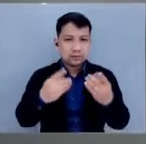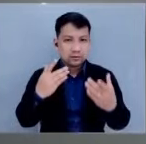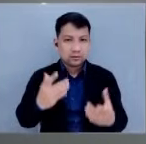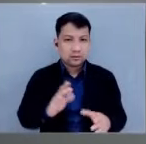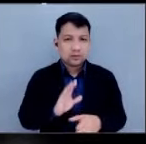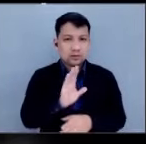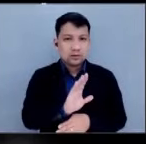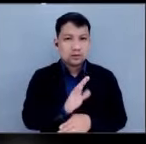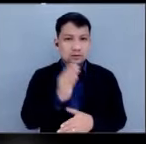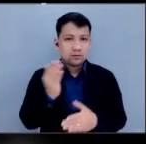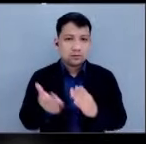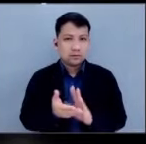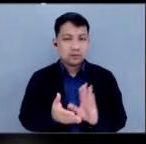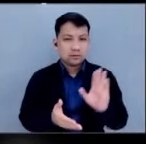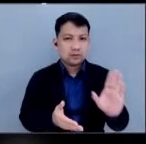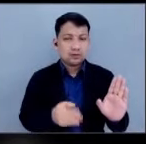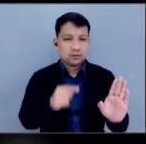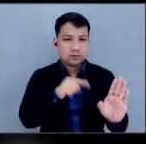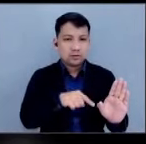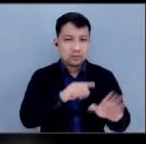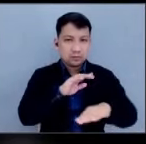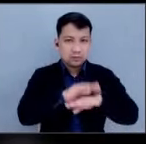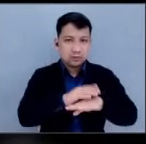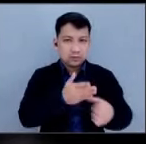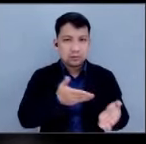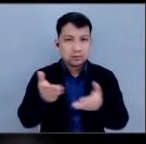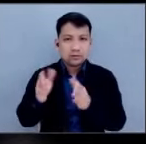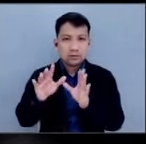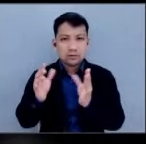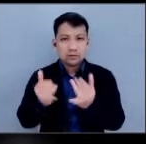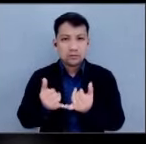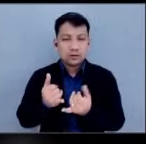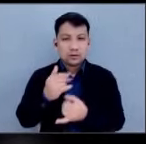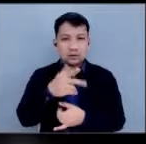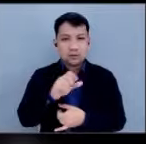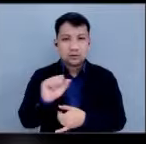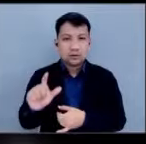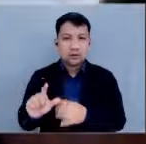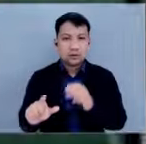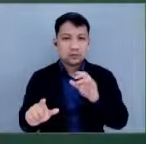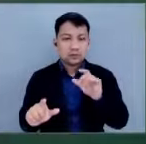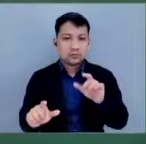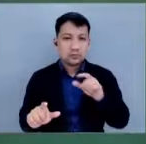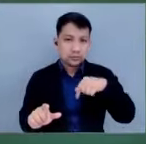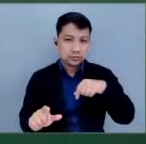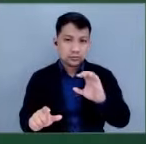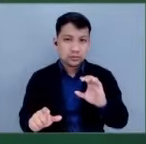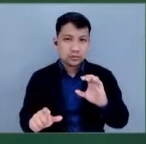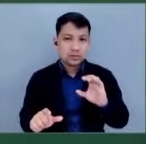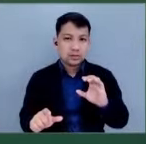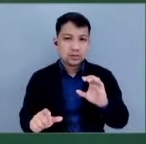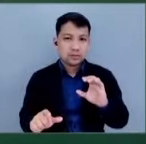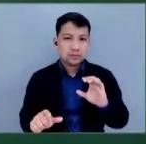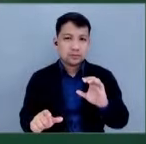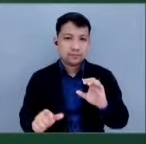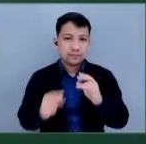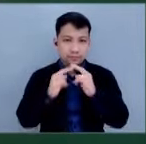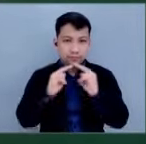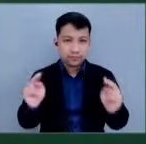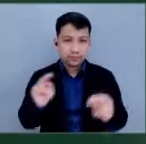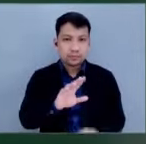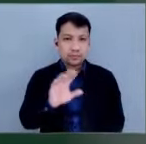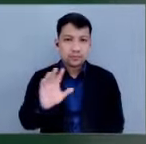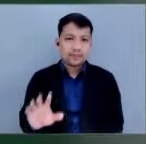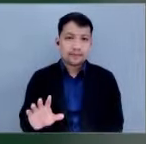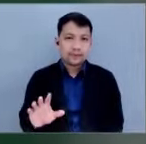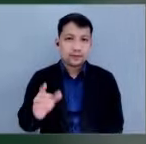suspect. Pero dinala ang lalaki sa barangay hall ng Barangay Bagong Lipunan sa Quezon City. Nagbabalita mula sa frontline, Gerard